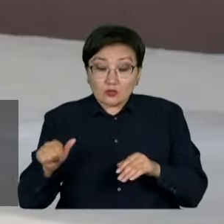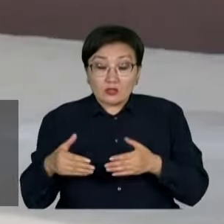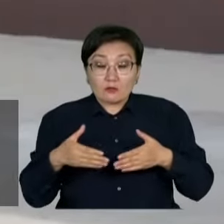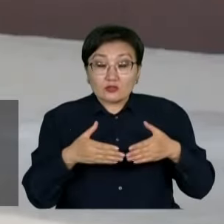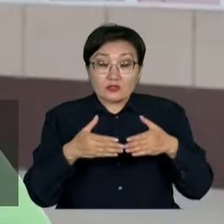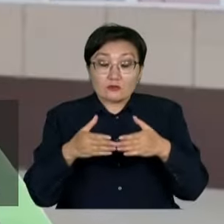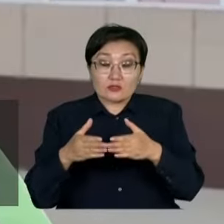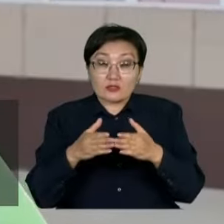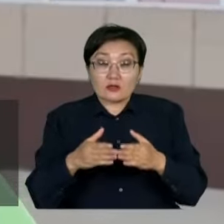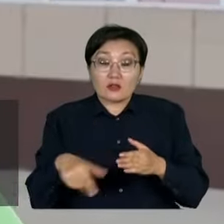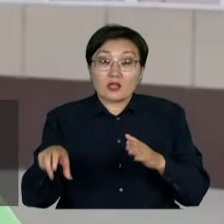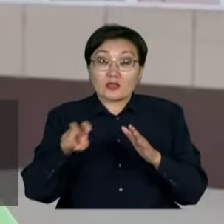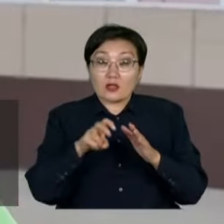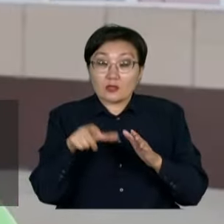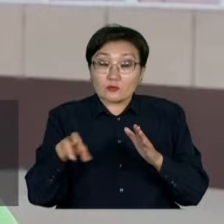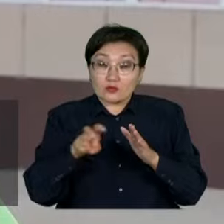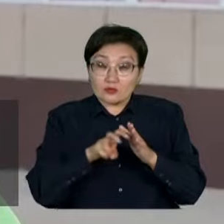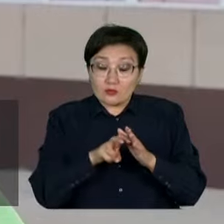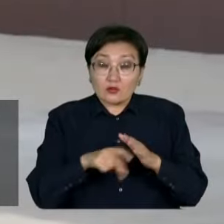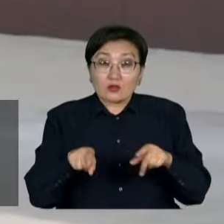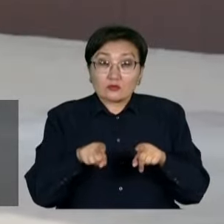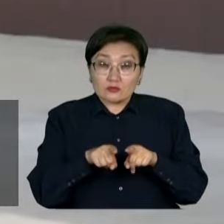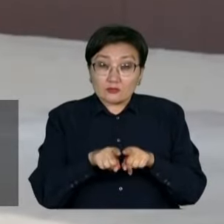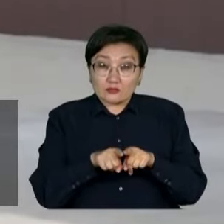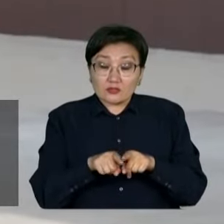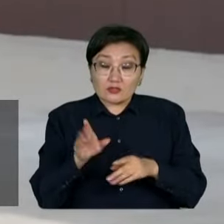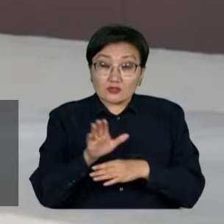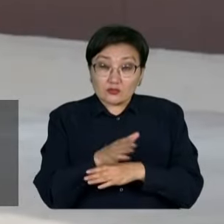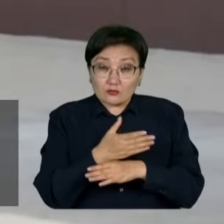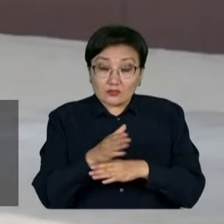адамдарды серуендетіп тұрады. Оларға да ескерту сақталып, серуендеп шыққан